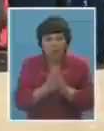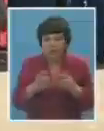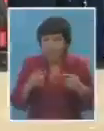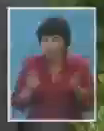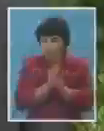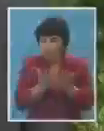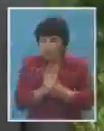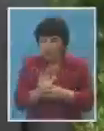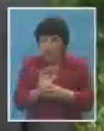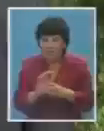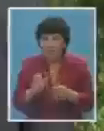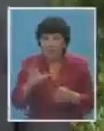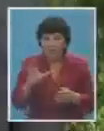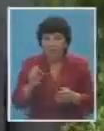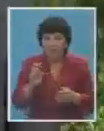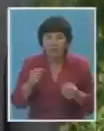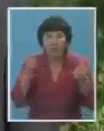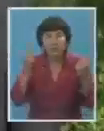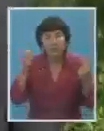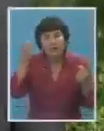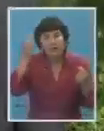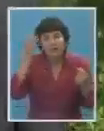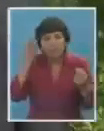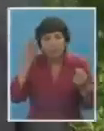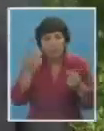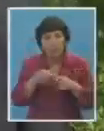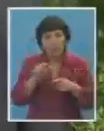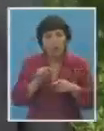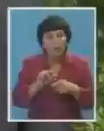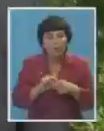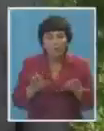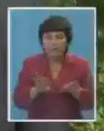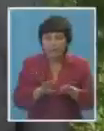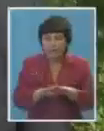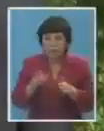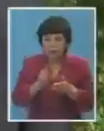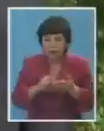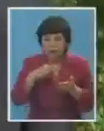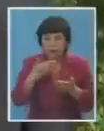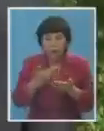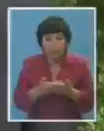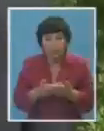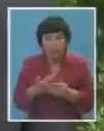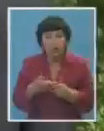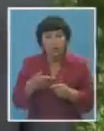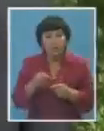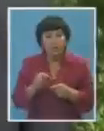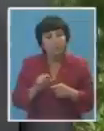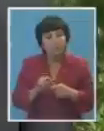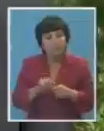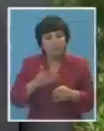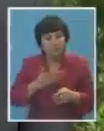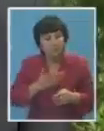көрді. Сағат ақын өте құдіретті ақын. Ол теңдесі жоқ ақын деуге болады. Мынау